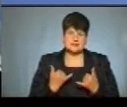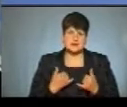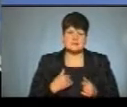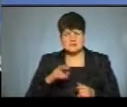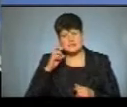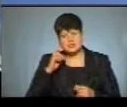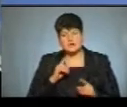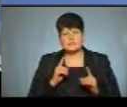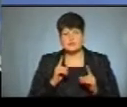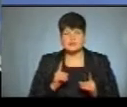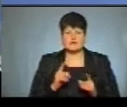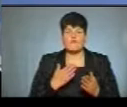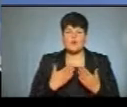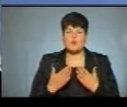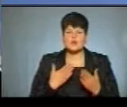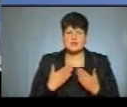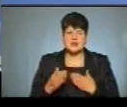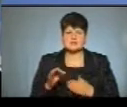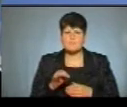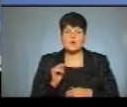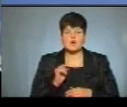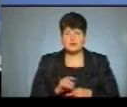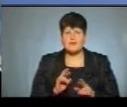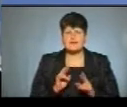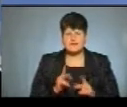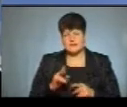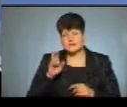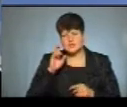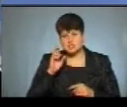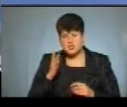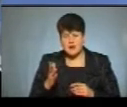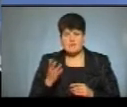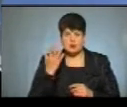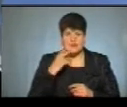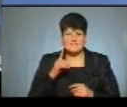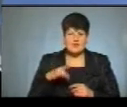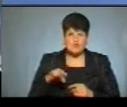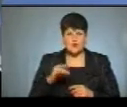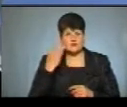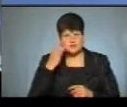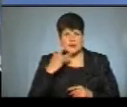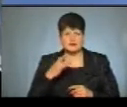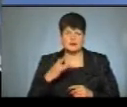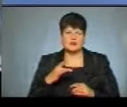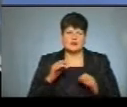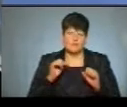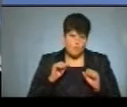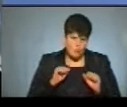державою тільки в комунікації про те, як держава, коли це в Європі, в Штатах це нормально, може